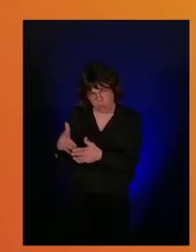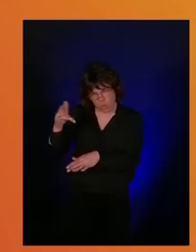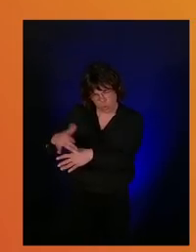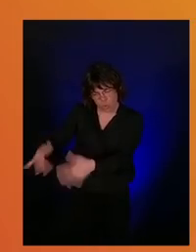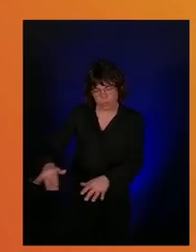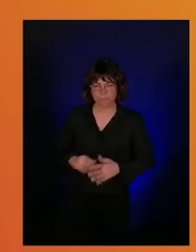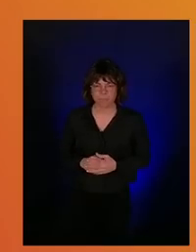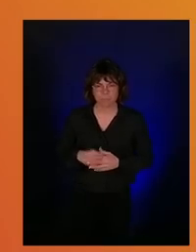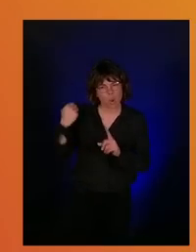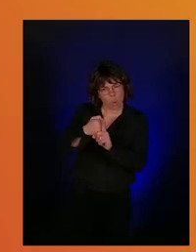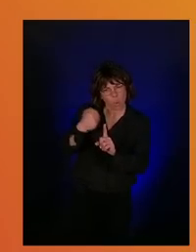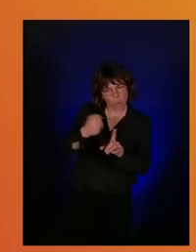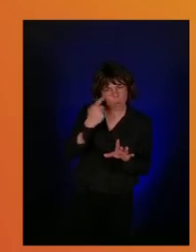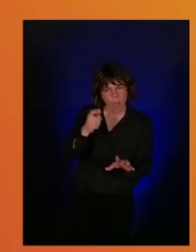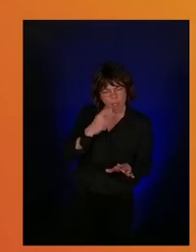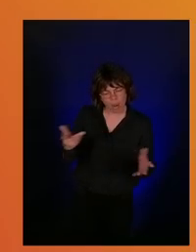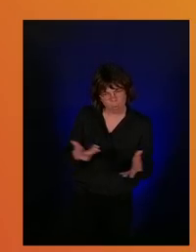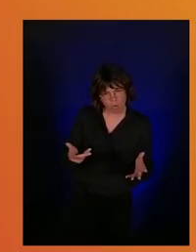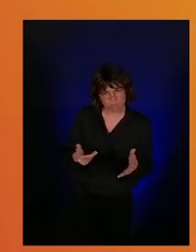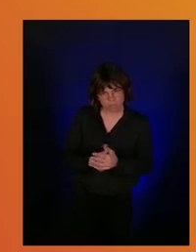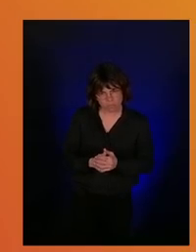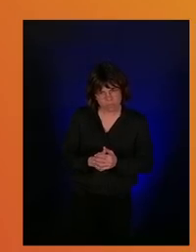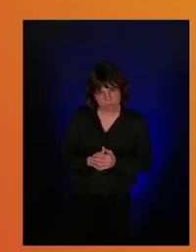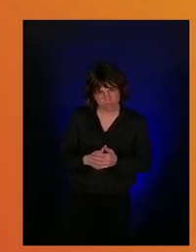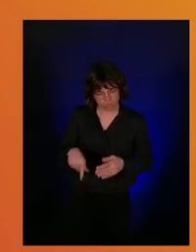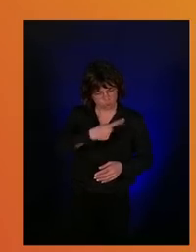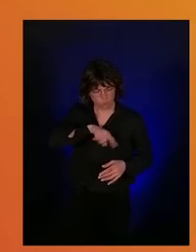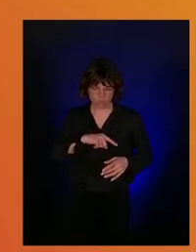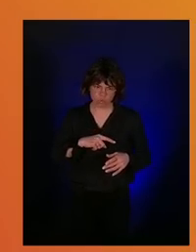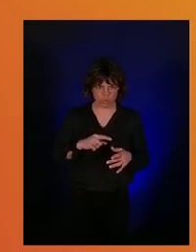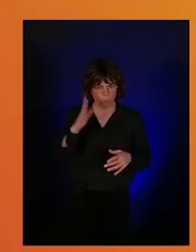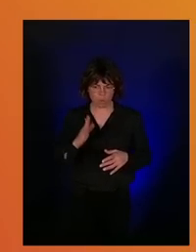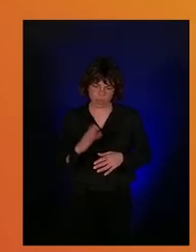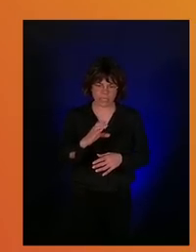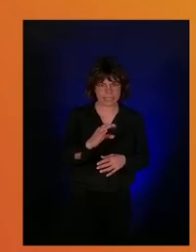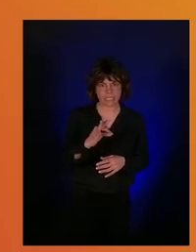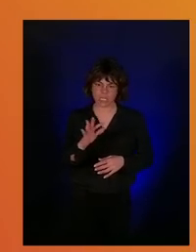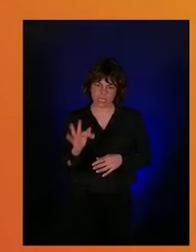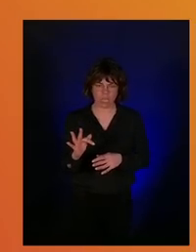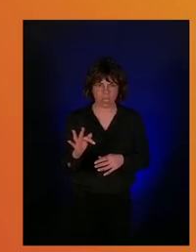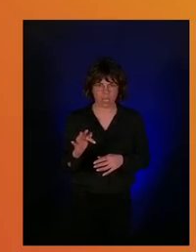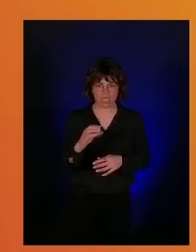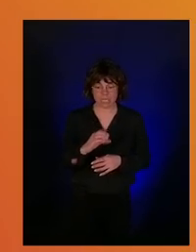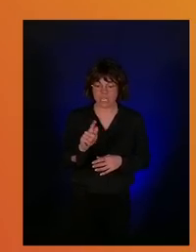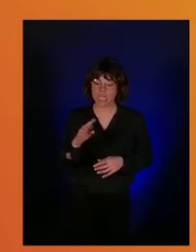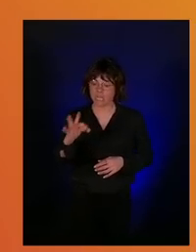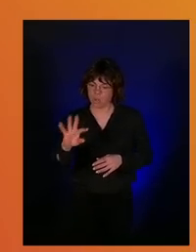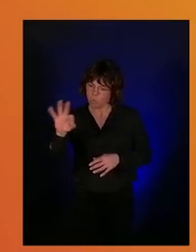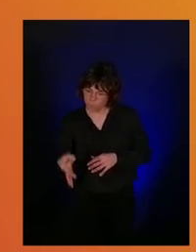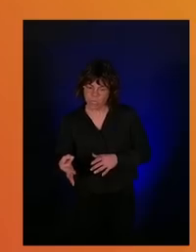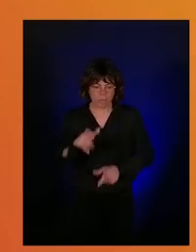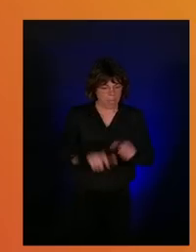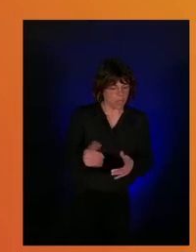luttes, force est de constater que certaines mobilisent beaucoup la CGT, ses syndicats, ses militants et les